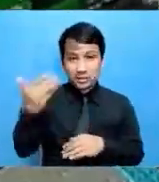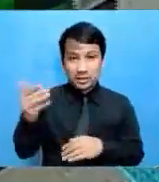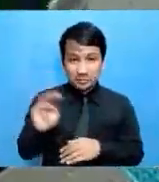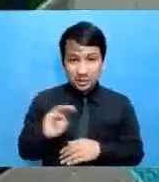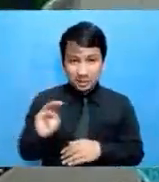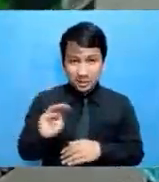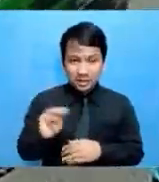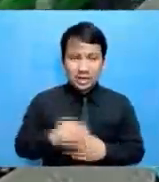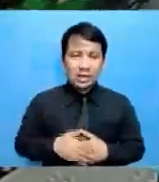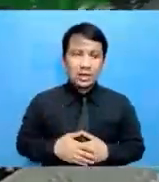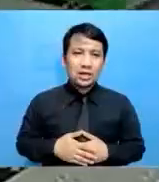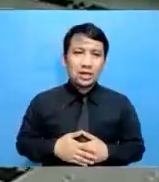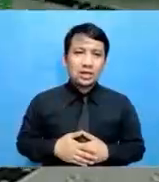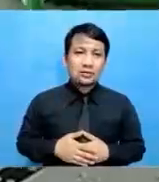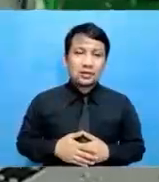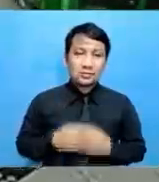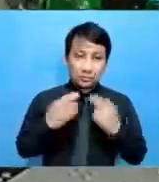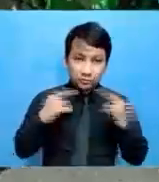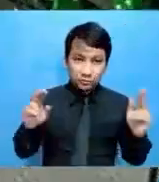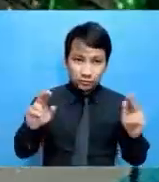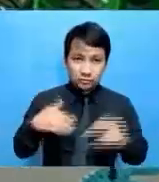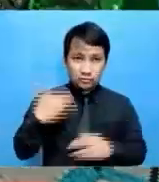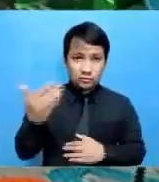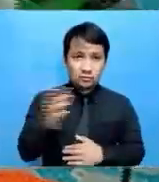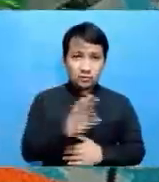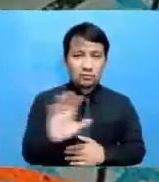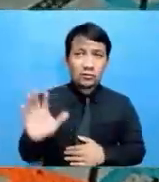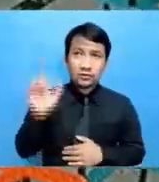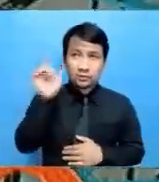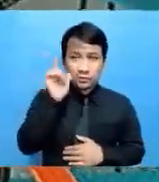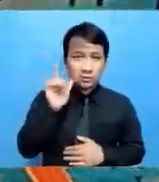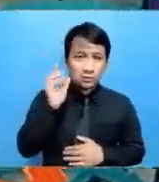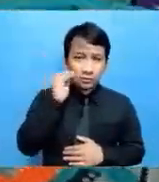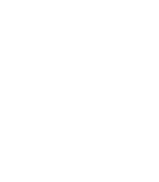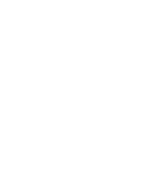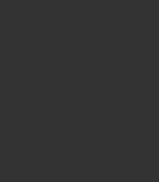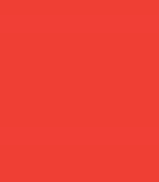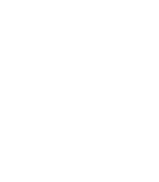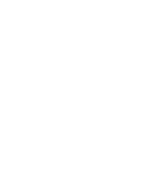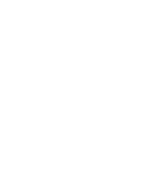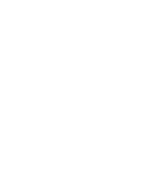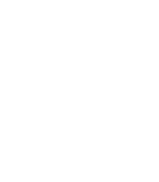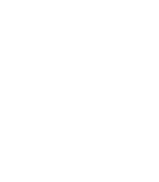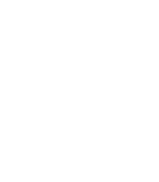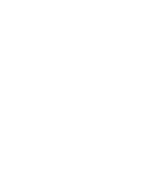Nagbabalita mula sa Frontline, Lynn Olivario, News 5.